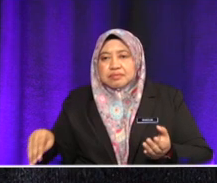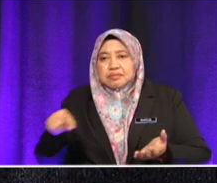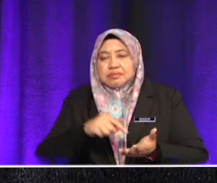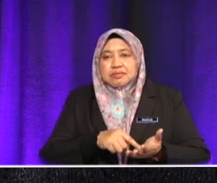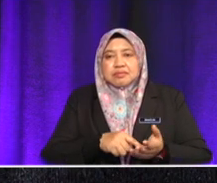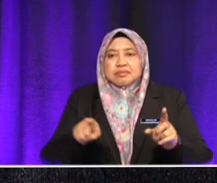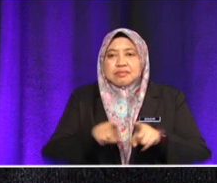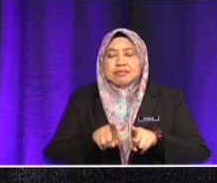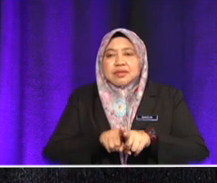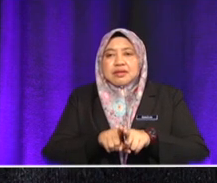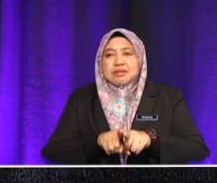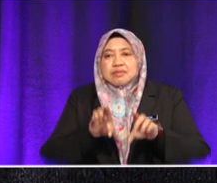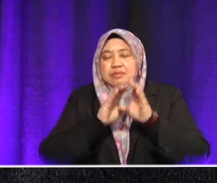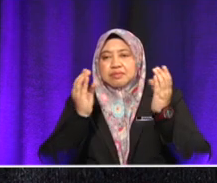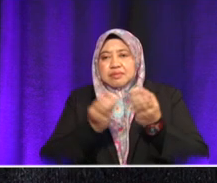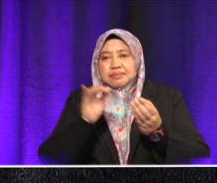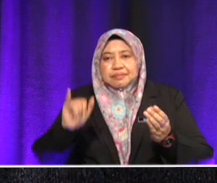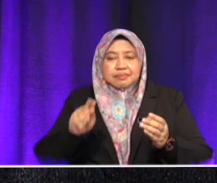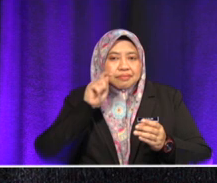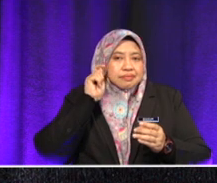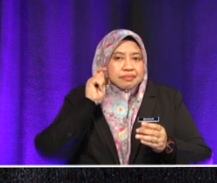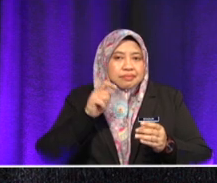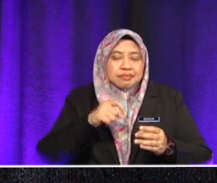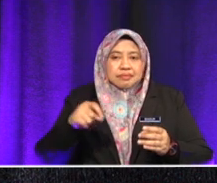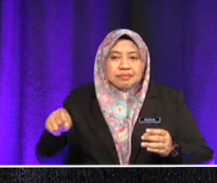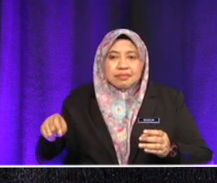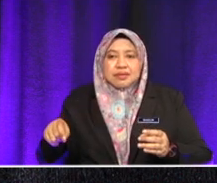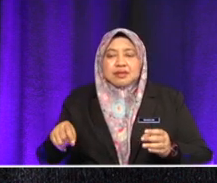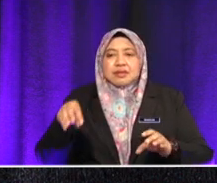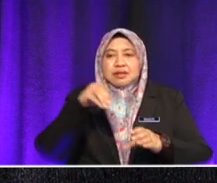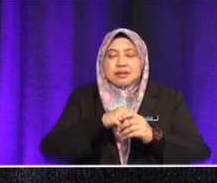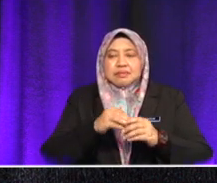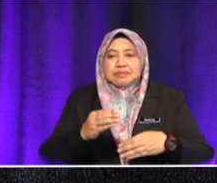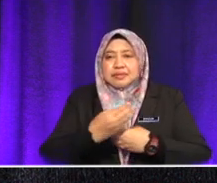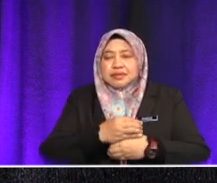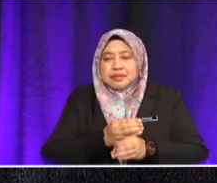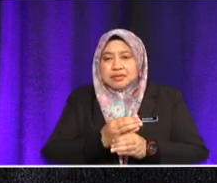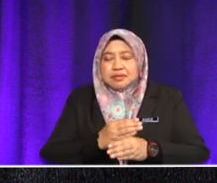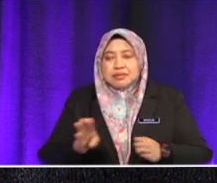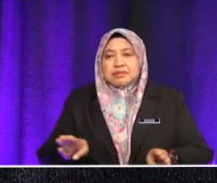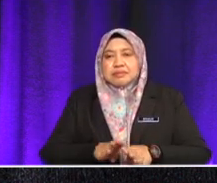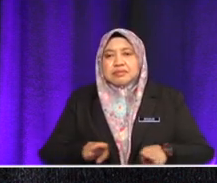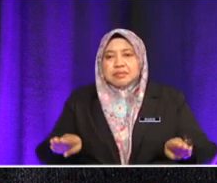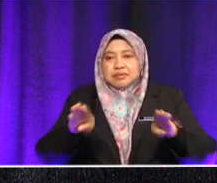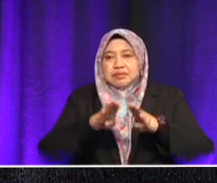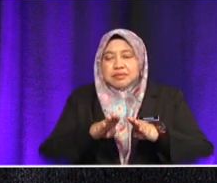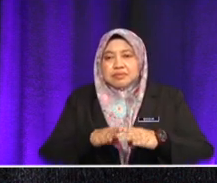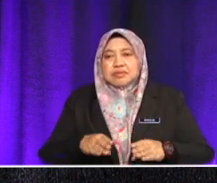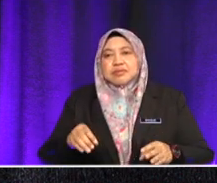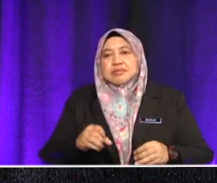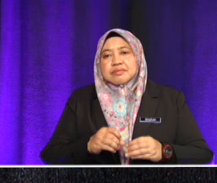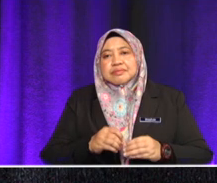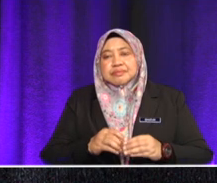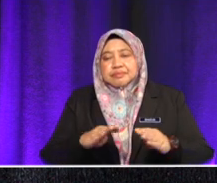sama seperti kumpulan yang tadi mereka juga menulis dalam bentuk biografi beliau telah memperoleh menggunakan